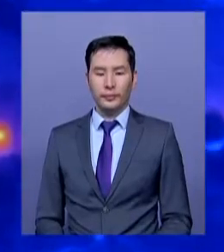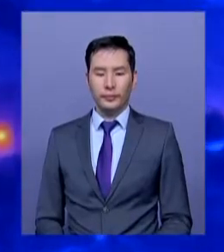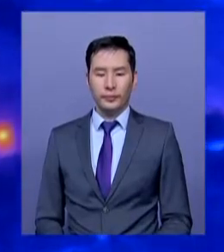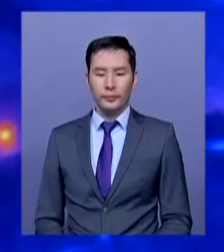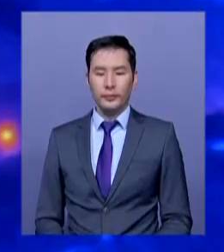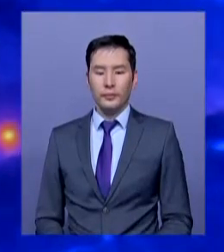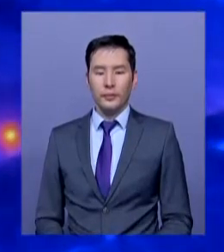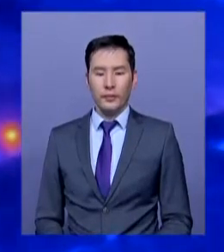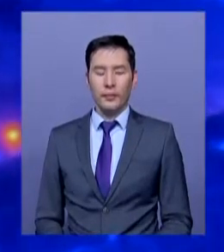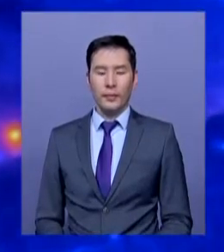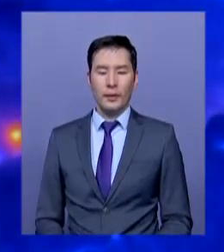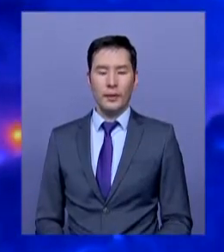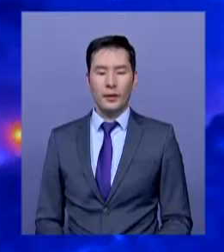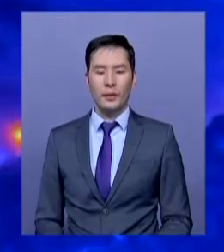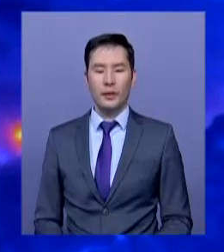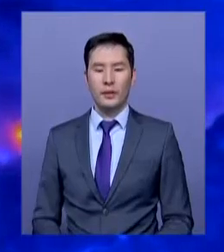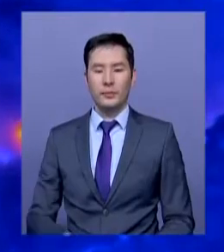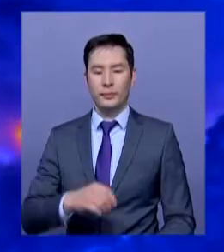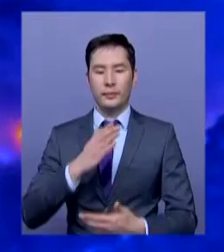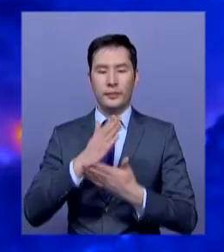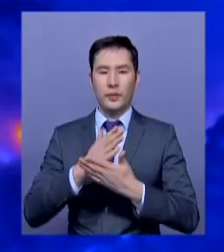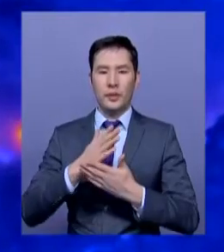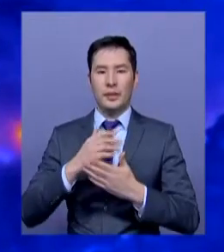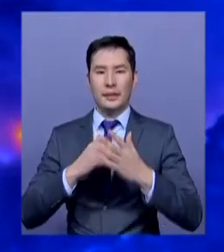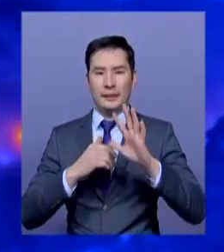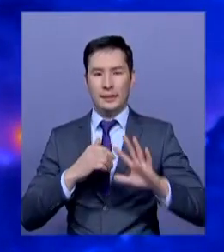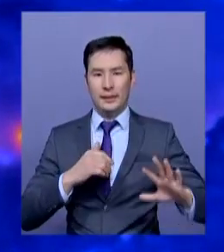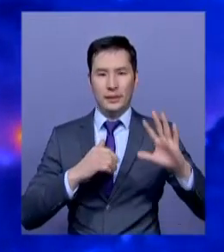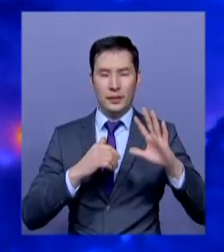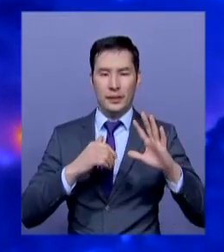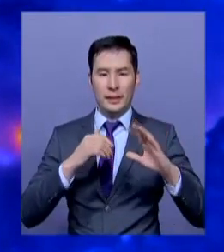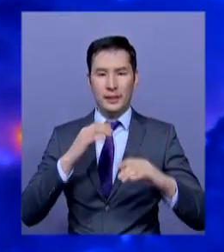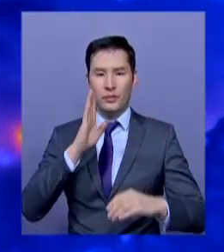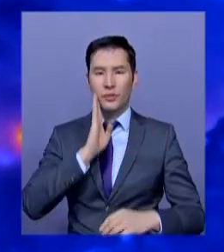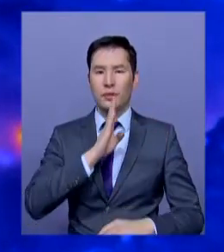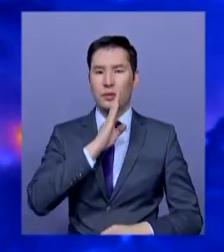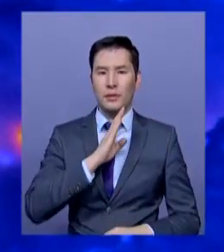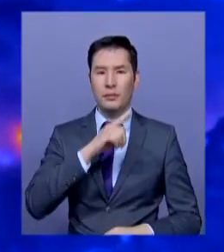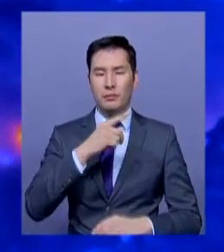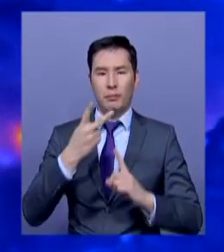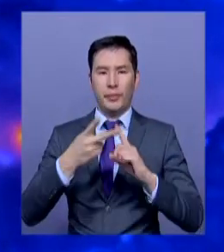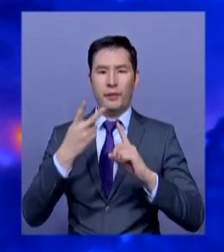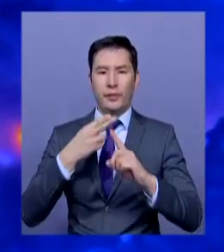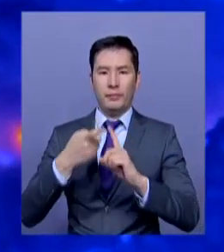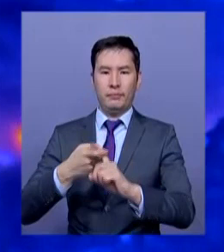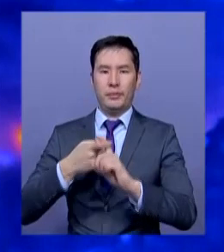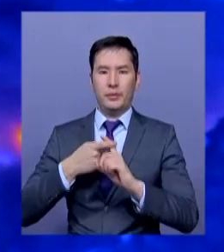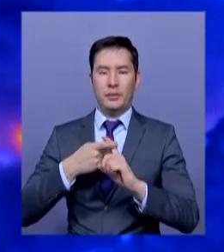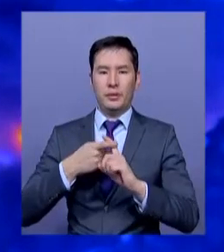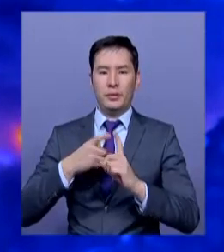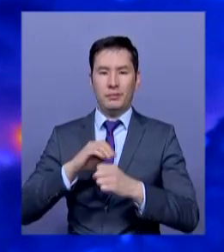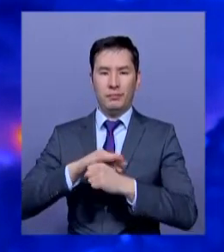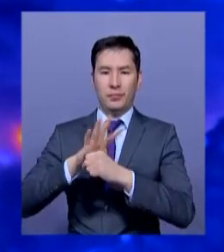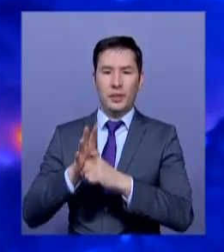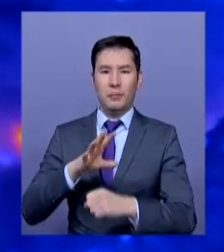Ал батыс Қазақстан облысында әйел адам коронавирусты қайта жұқтырған. Алғаш рет індет басталған уақытта сәуір айында